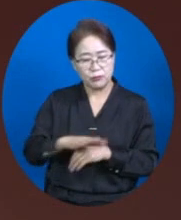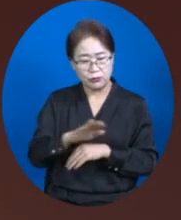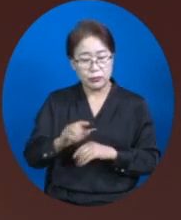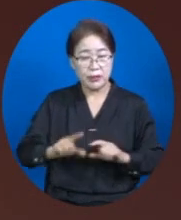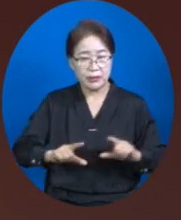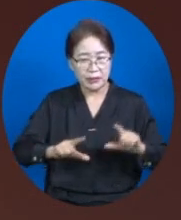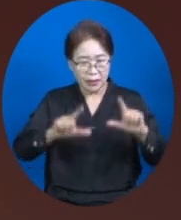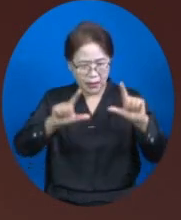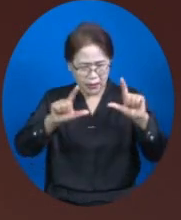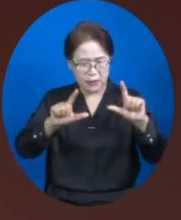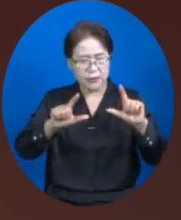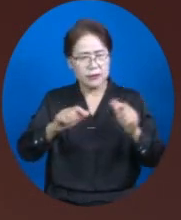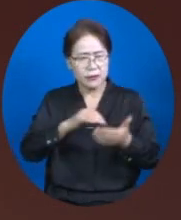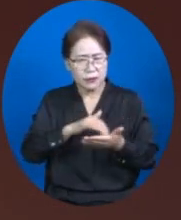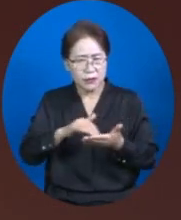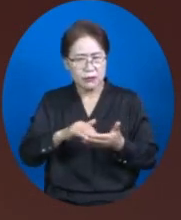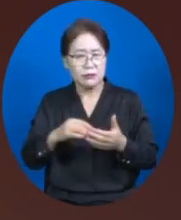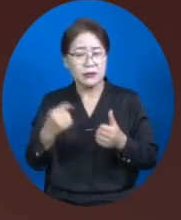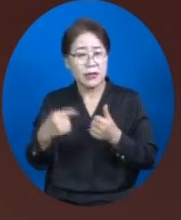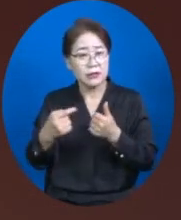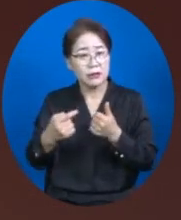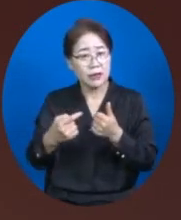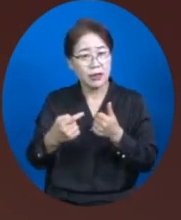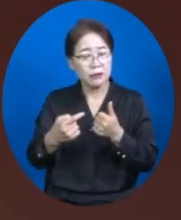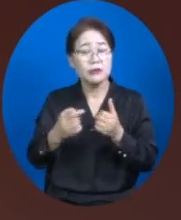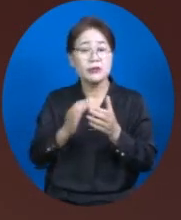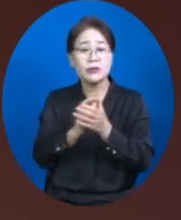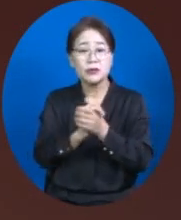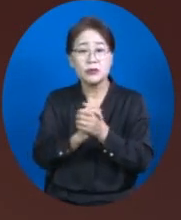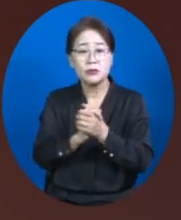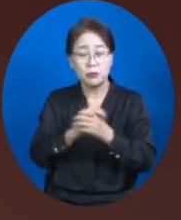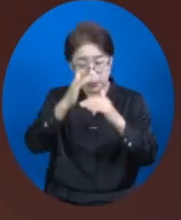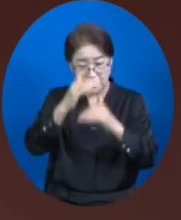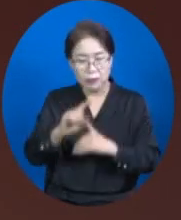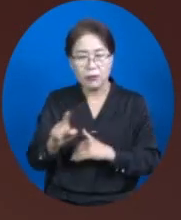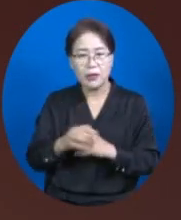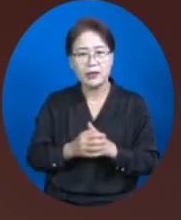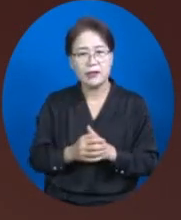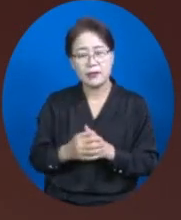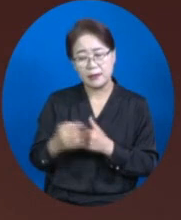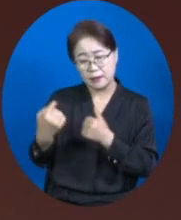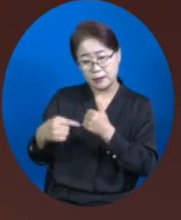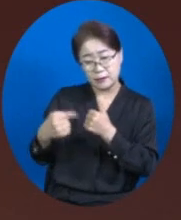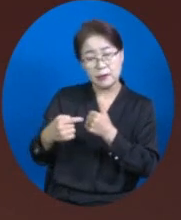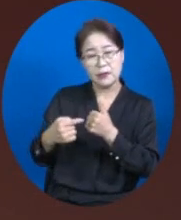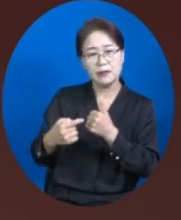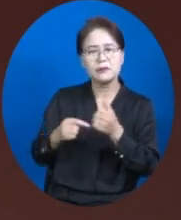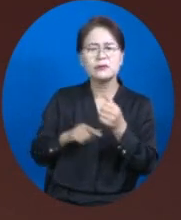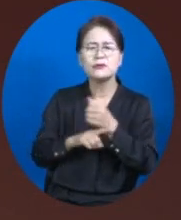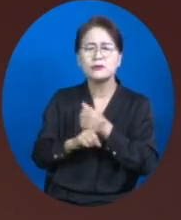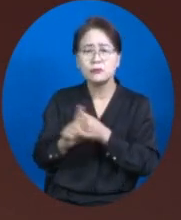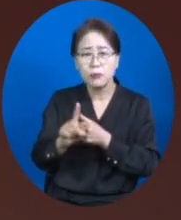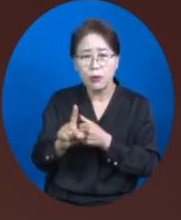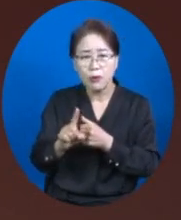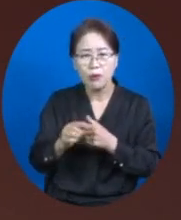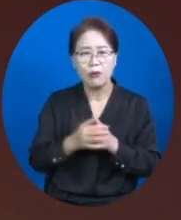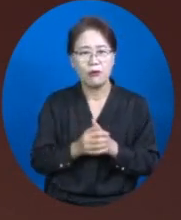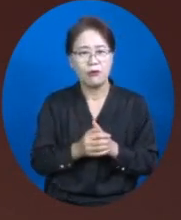가르쳐 달라고 말하죠 자 여기서 가르쳐 달라라고 하는 말은요